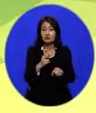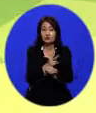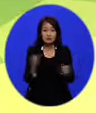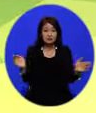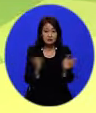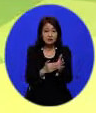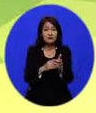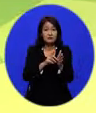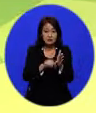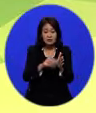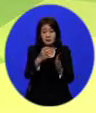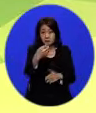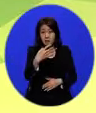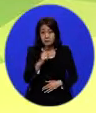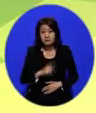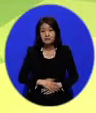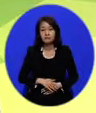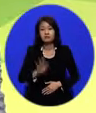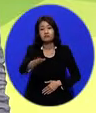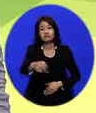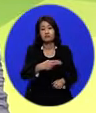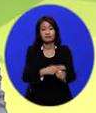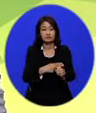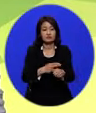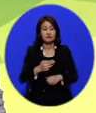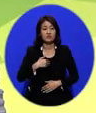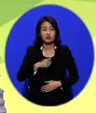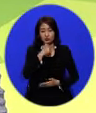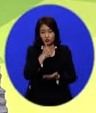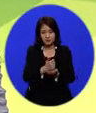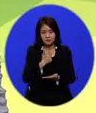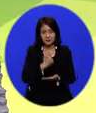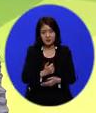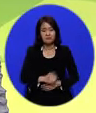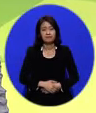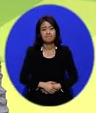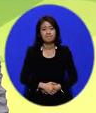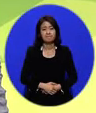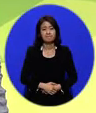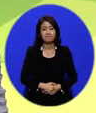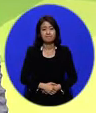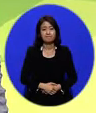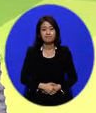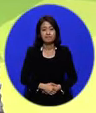시간에 뭐라고 얘기를 했냐. 선생님, 제가 죄를 지었네요.